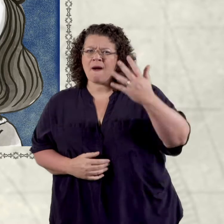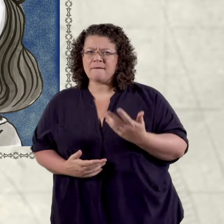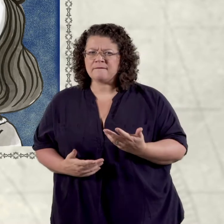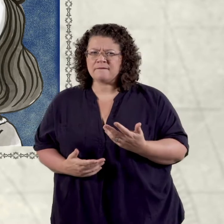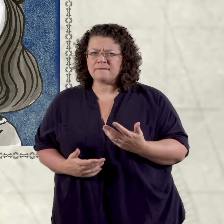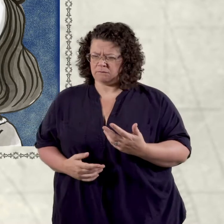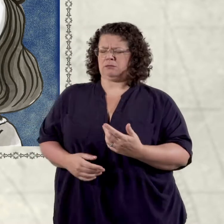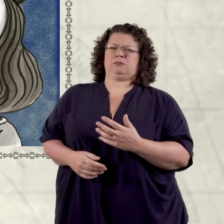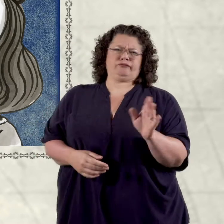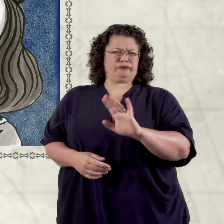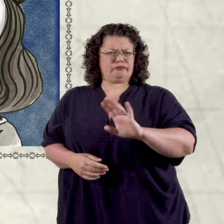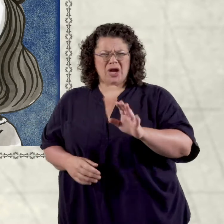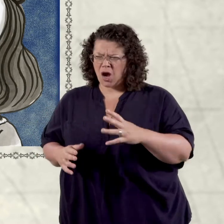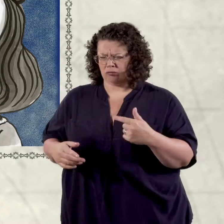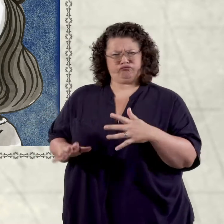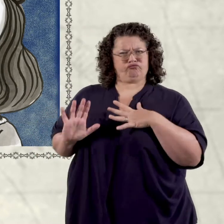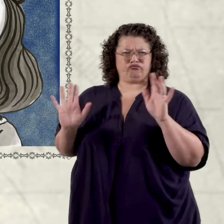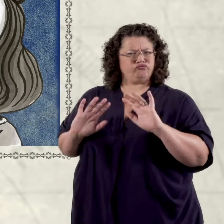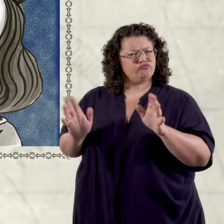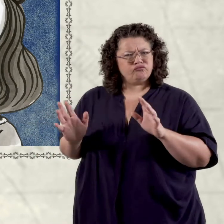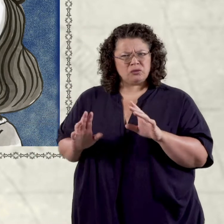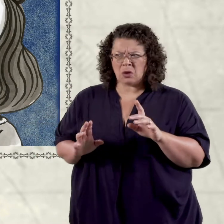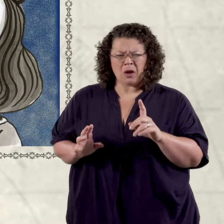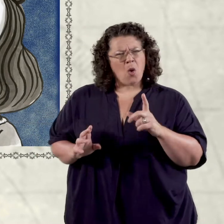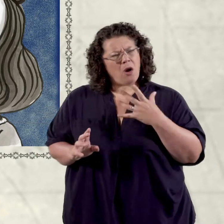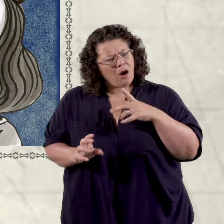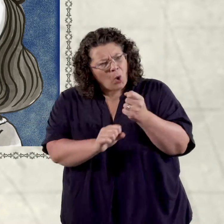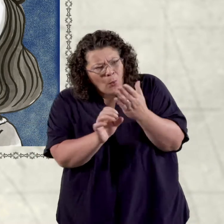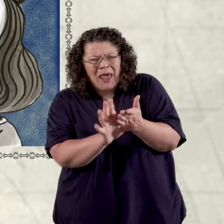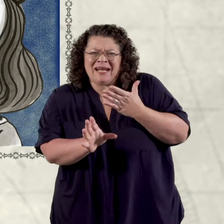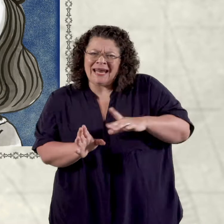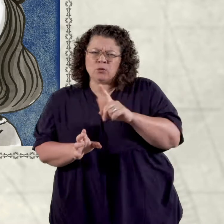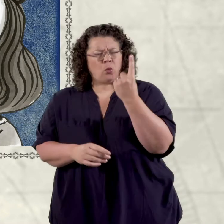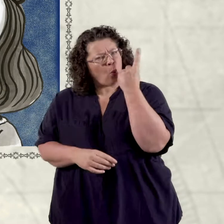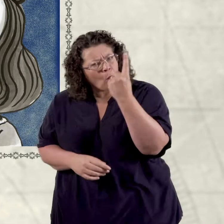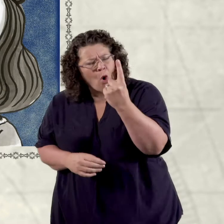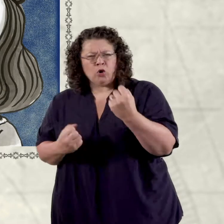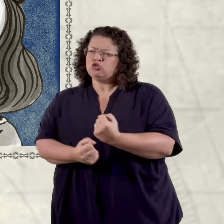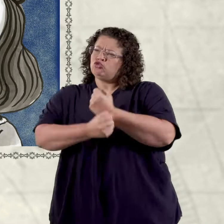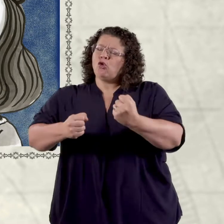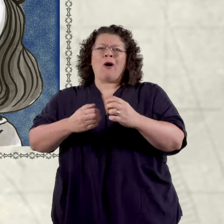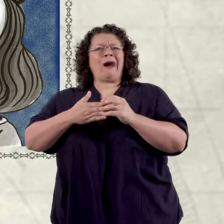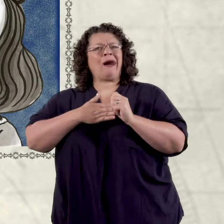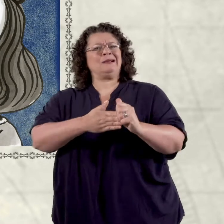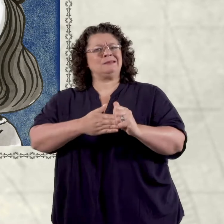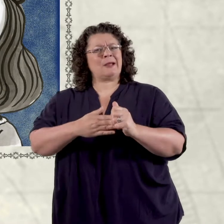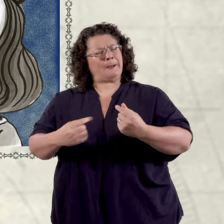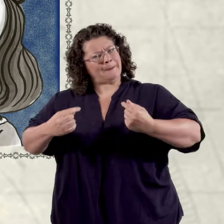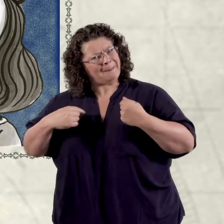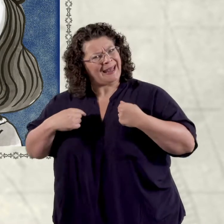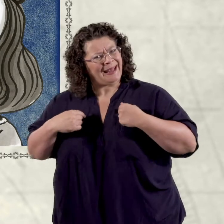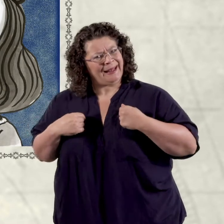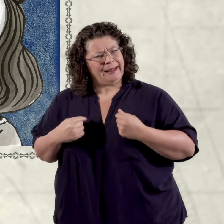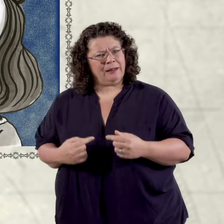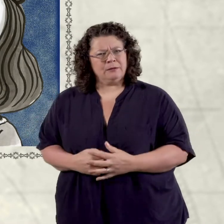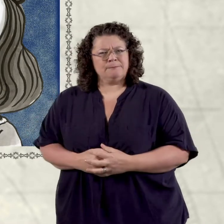Cymru, fel nath taid, roedd Gwynedd angen un arweinydd cryf. A fi